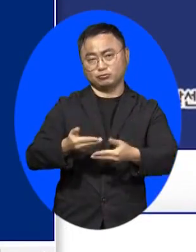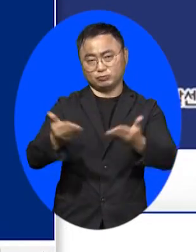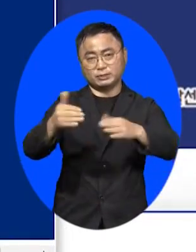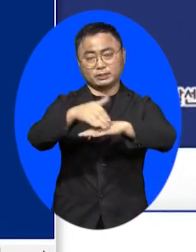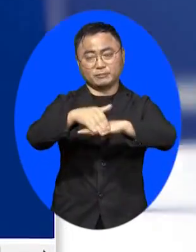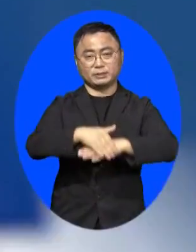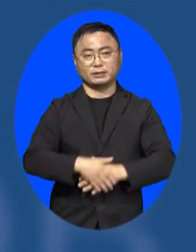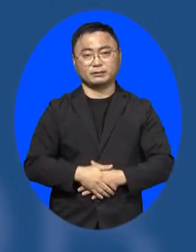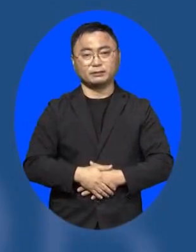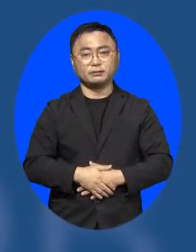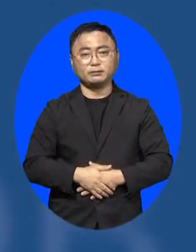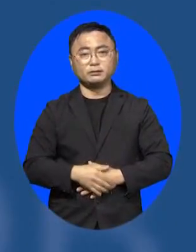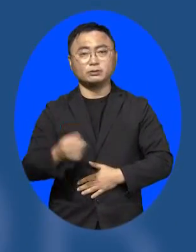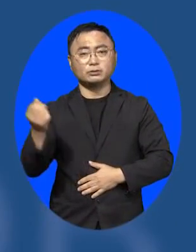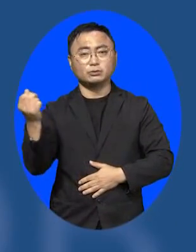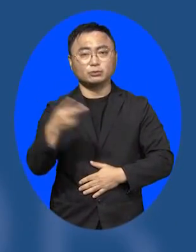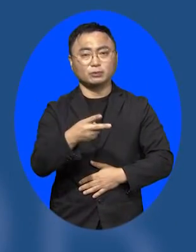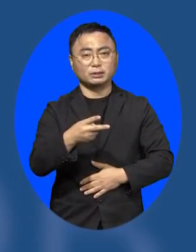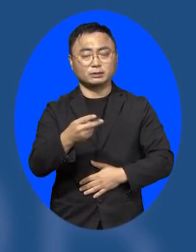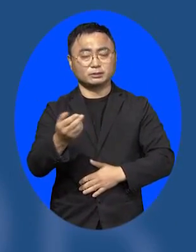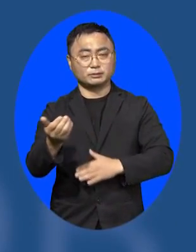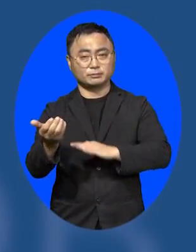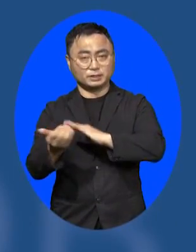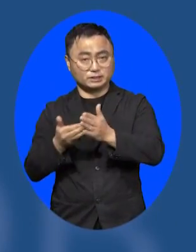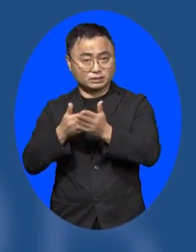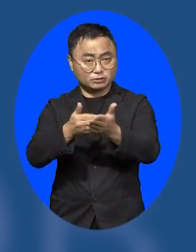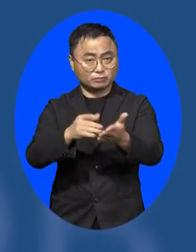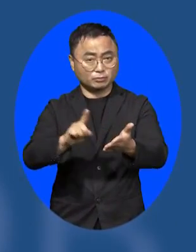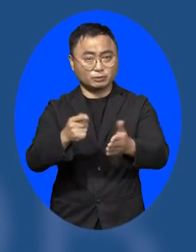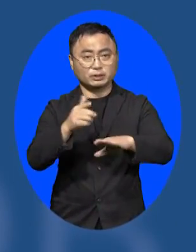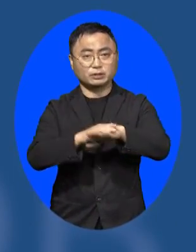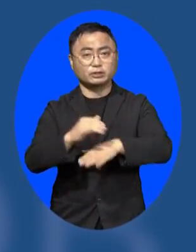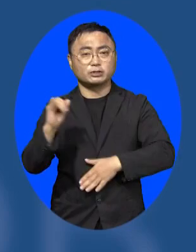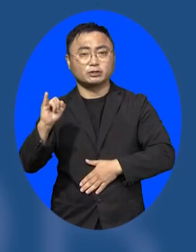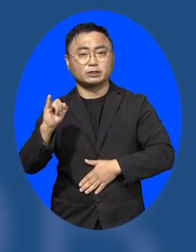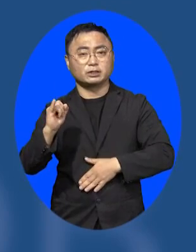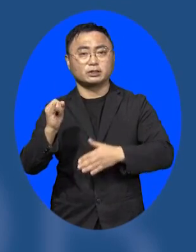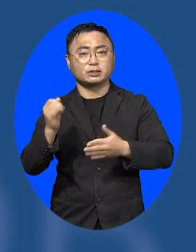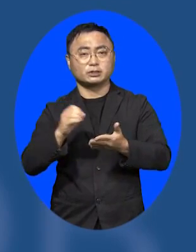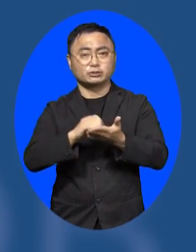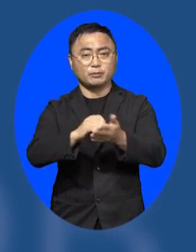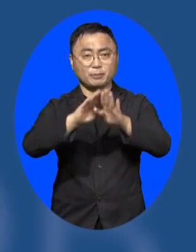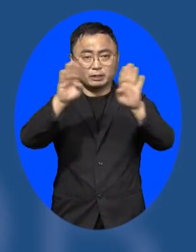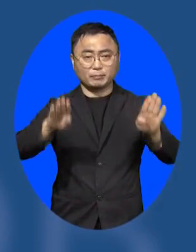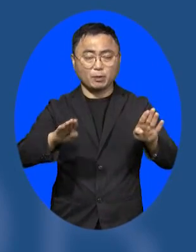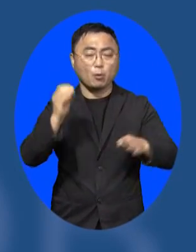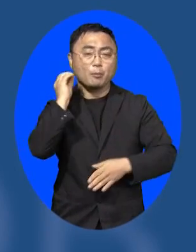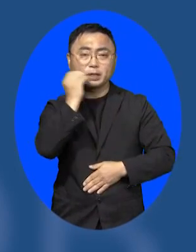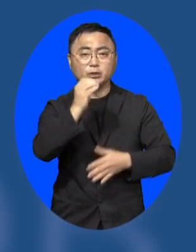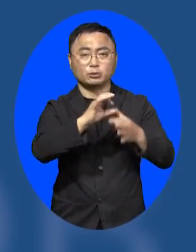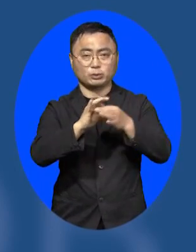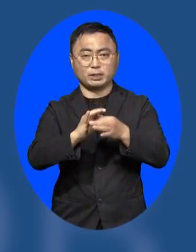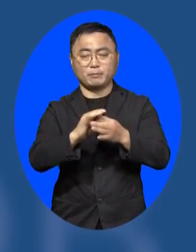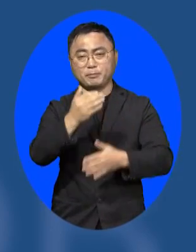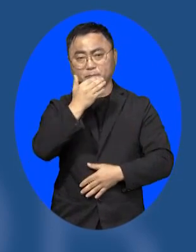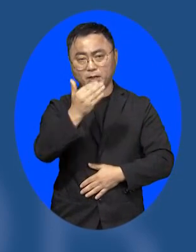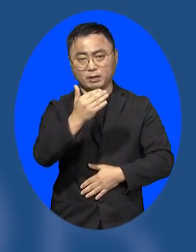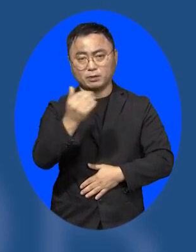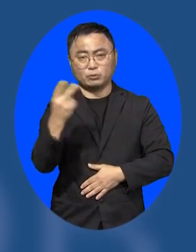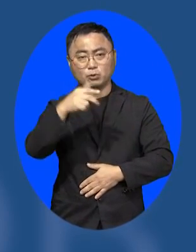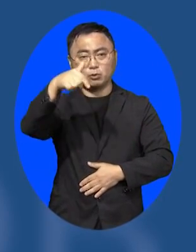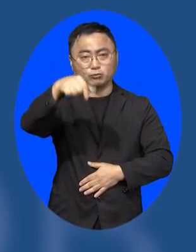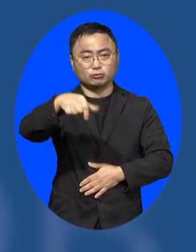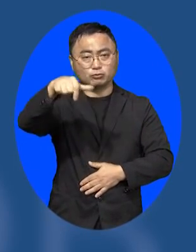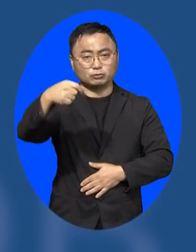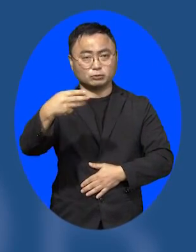예정입니다 한편 구직자 사전 신청은 대전 여성 취업 박람회 홈페이지를 통해 가능하고 구글